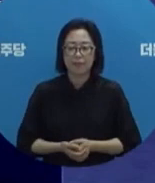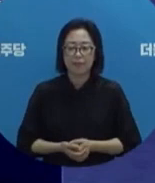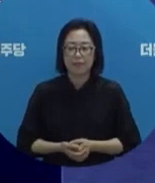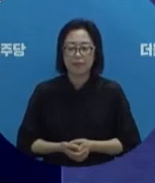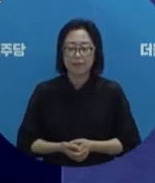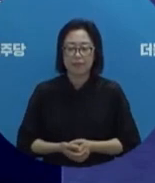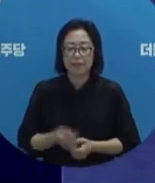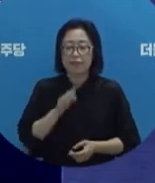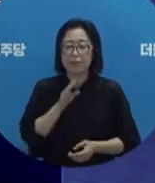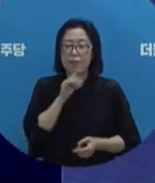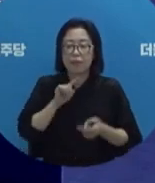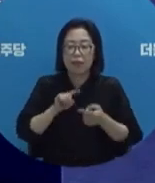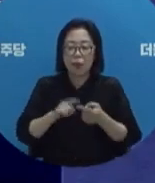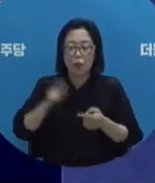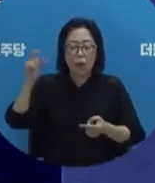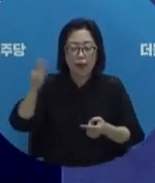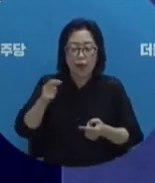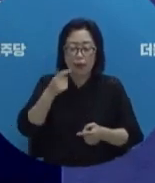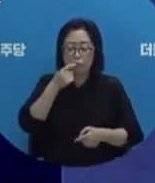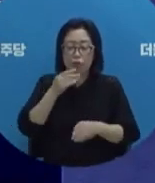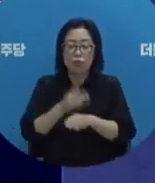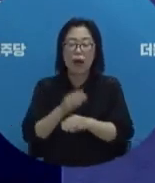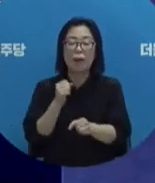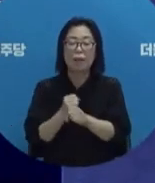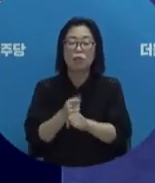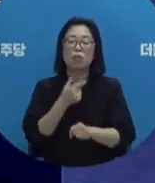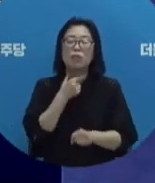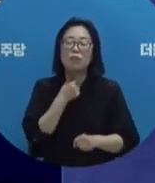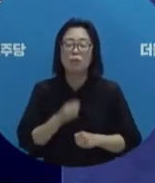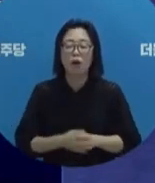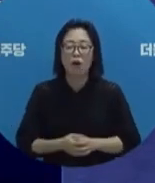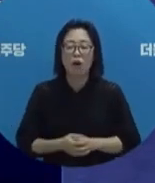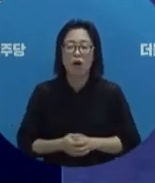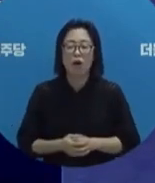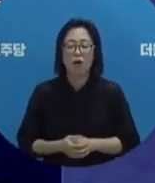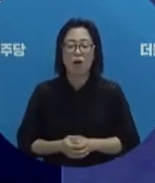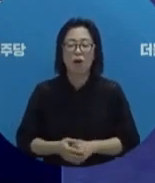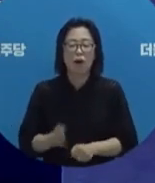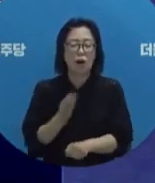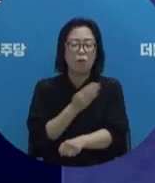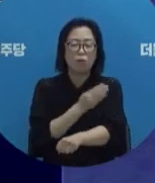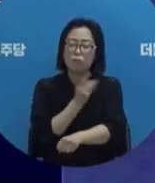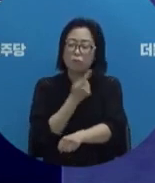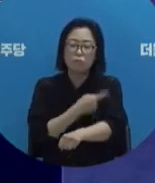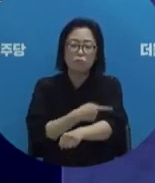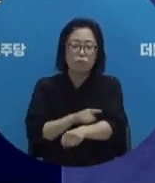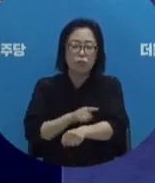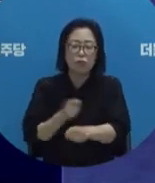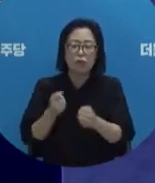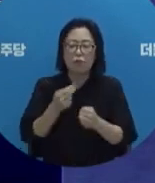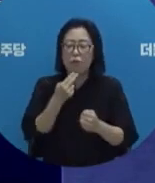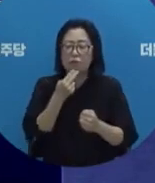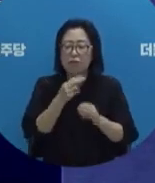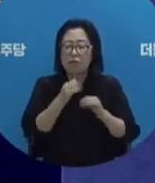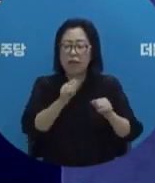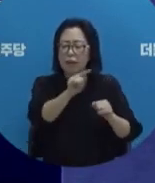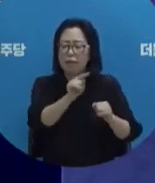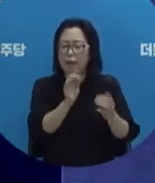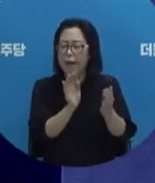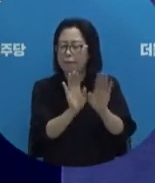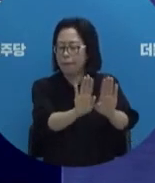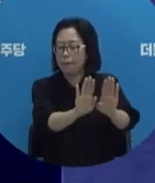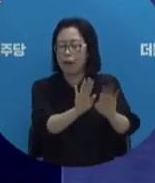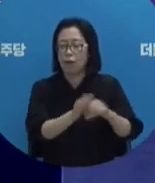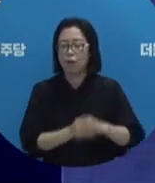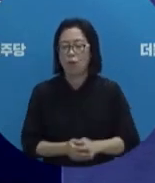합리적 2대 강한 민주당으로 만들겠습니다 무 둥 부채 기 무기력 3무 정권의 맞서서 협력할 것은